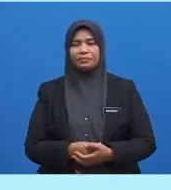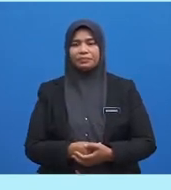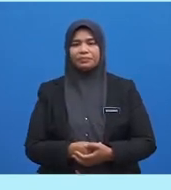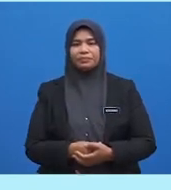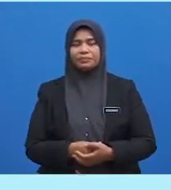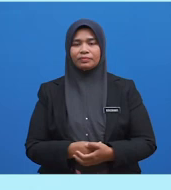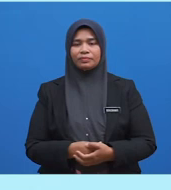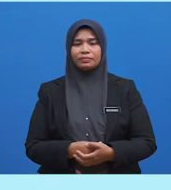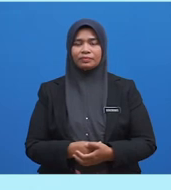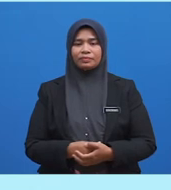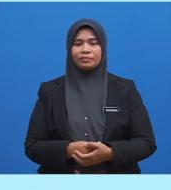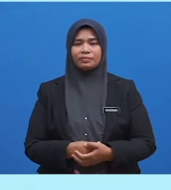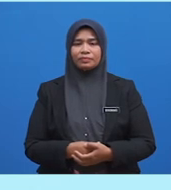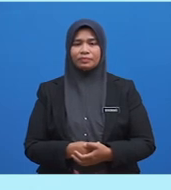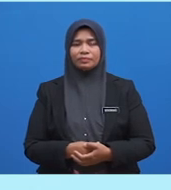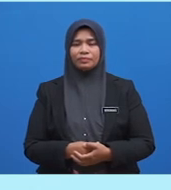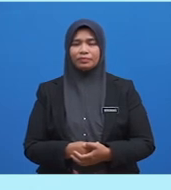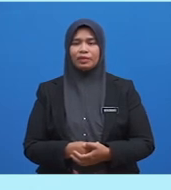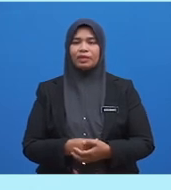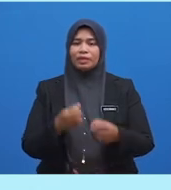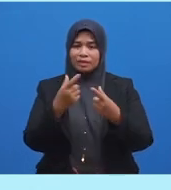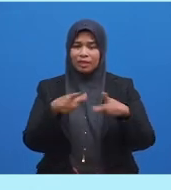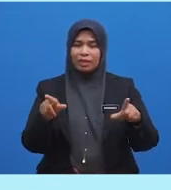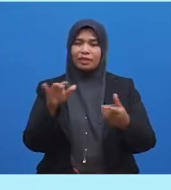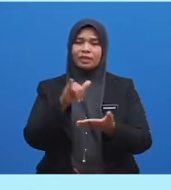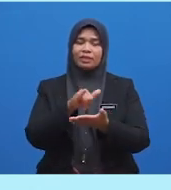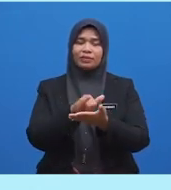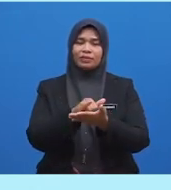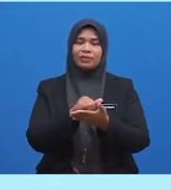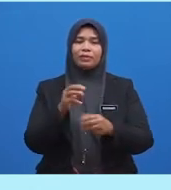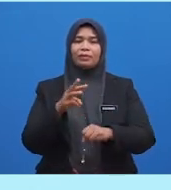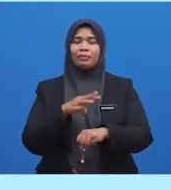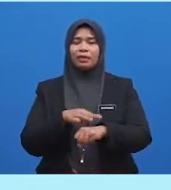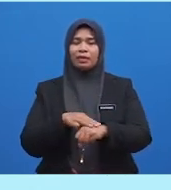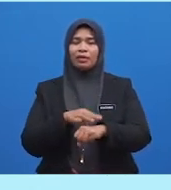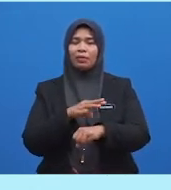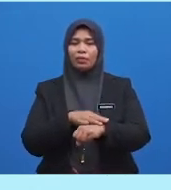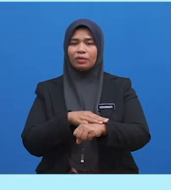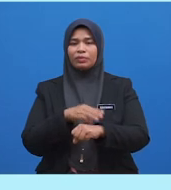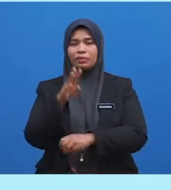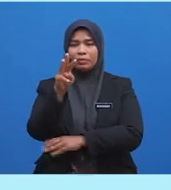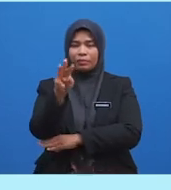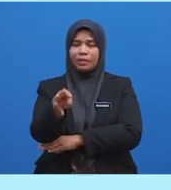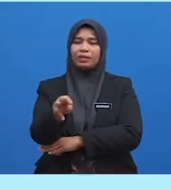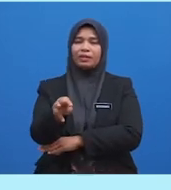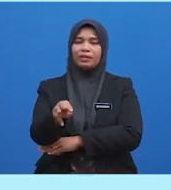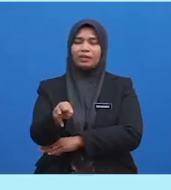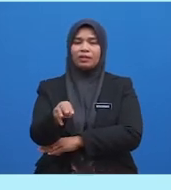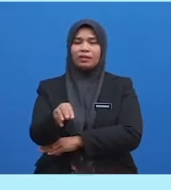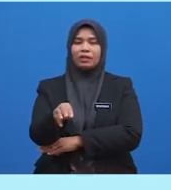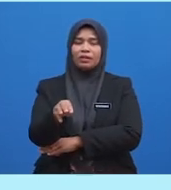Hai Selain itu pada waktu petang juga